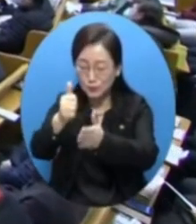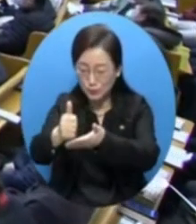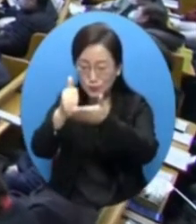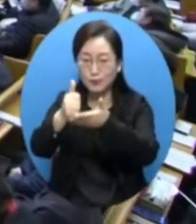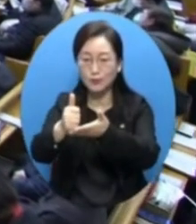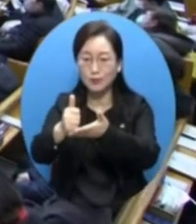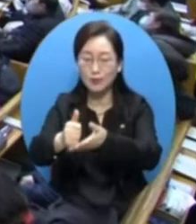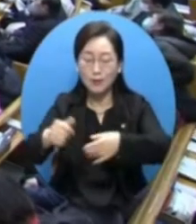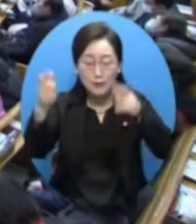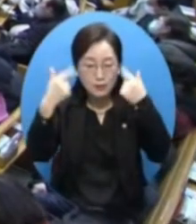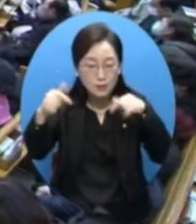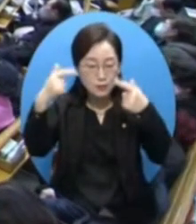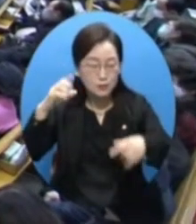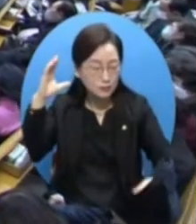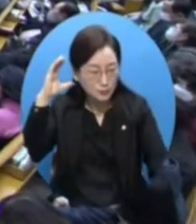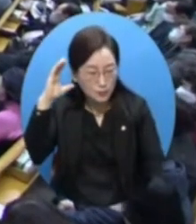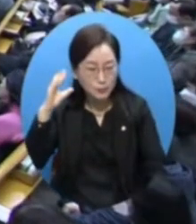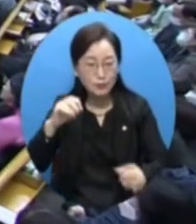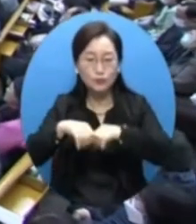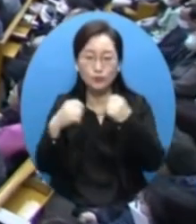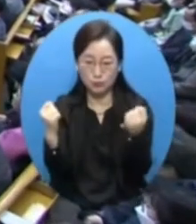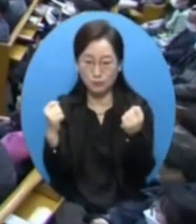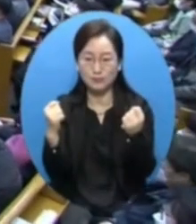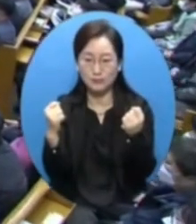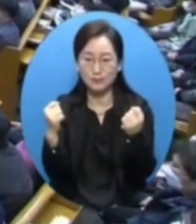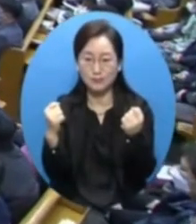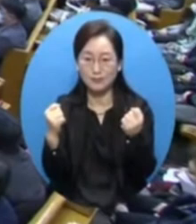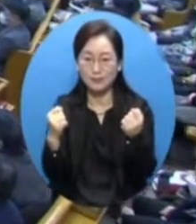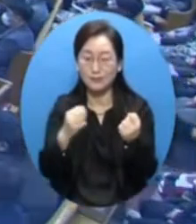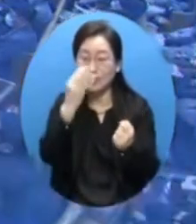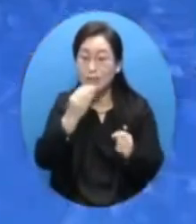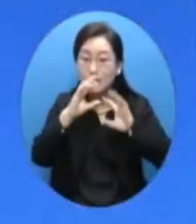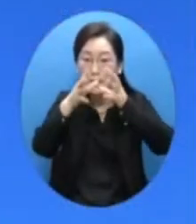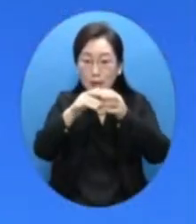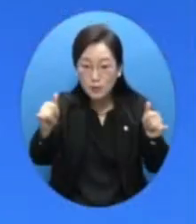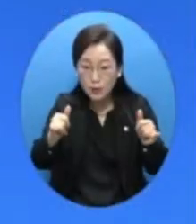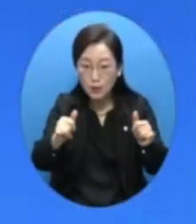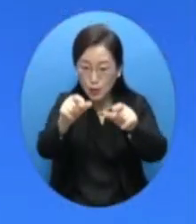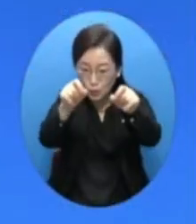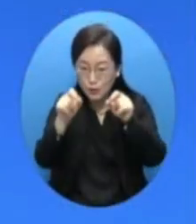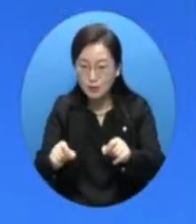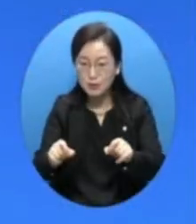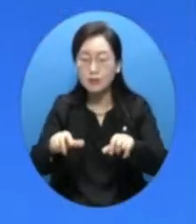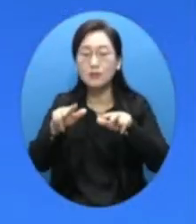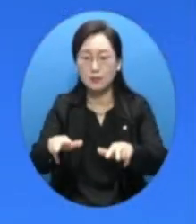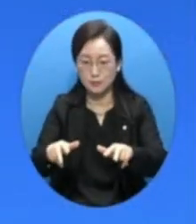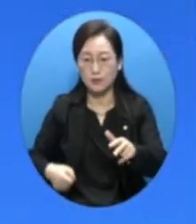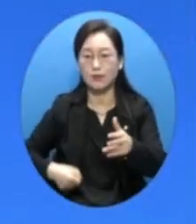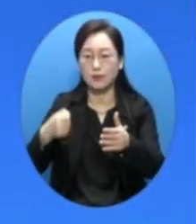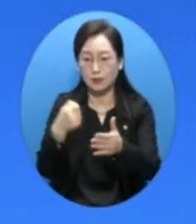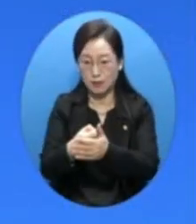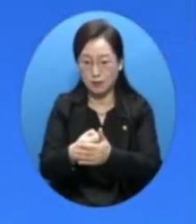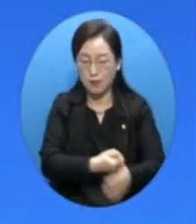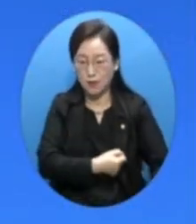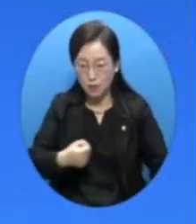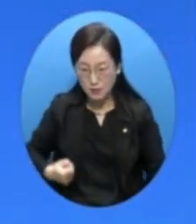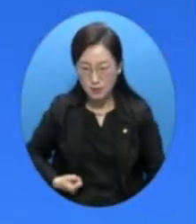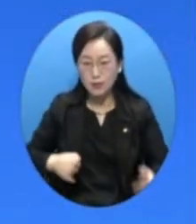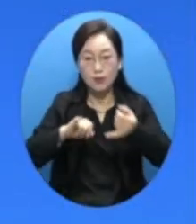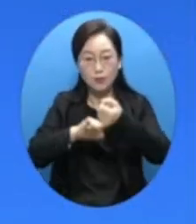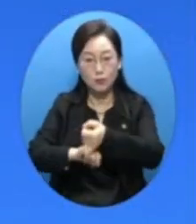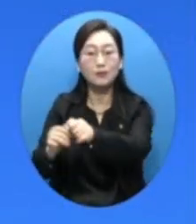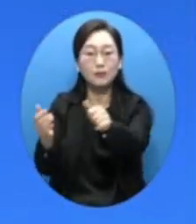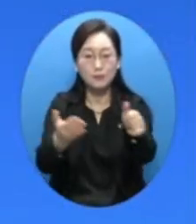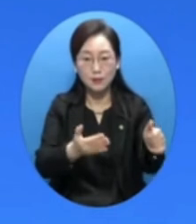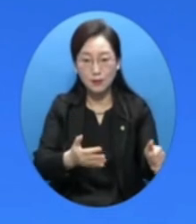말씀을 늘 귀거려 듣고 순종하겠습니다 이스라엘 백성처럼 하나님의이 시간은 결단하고 헌신하는 여러분보다 되기를